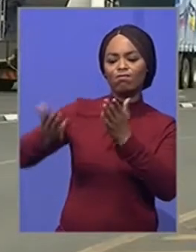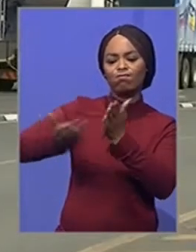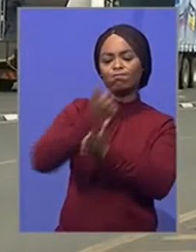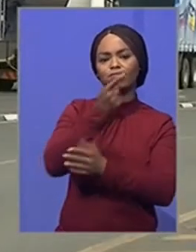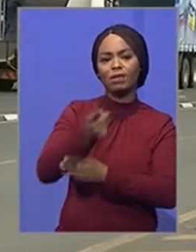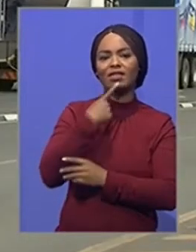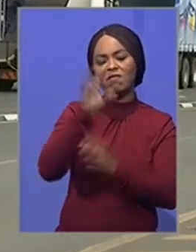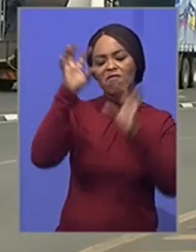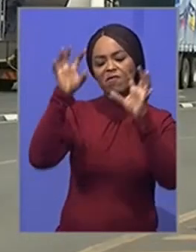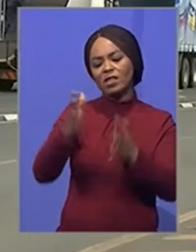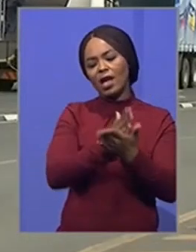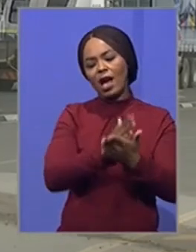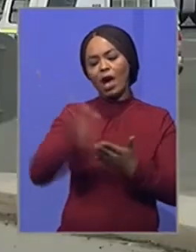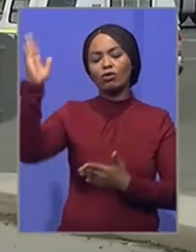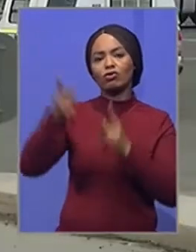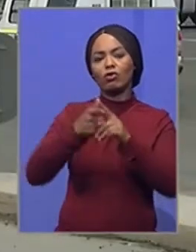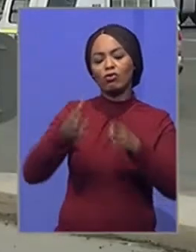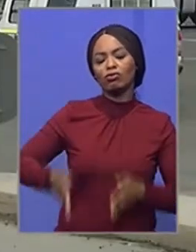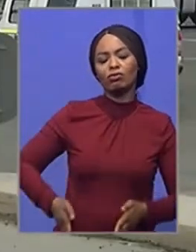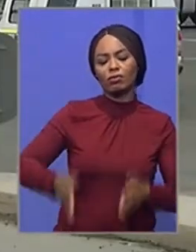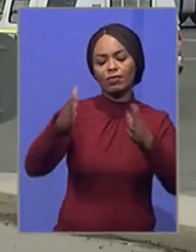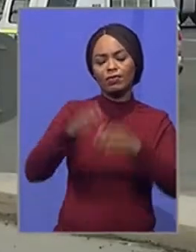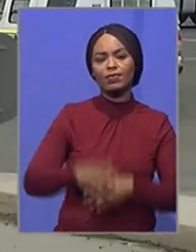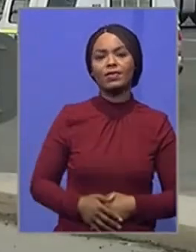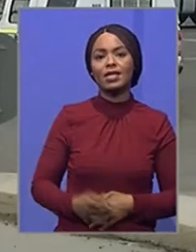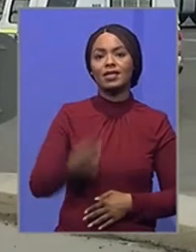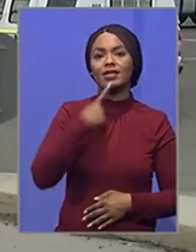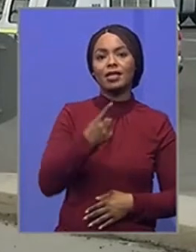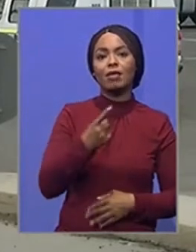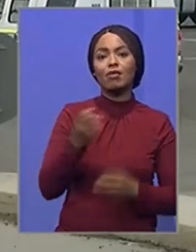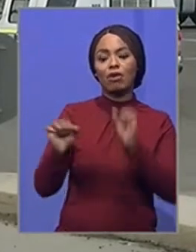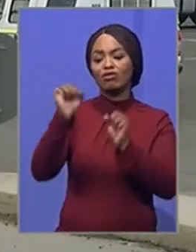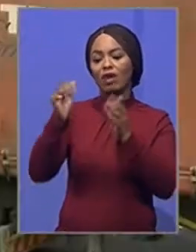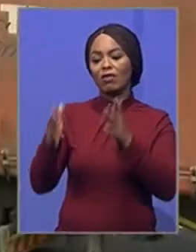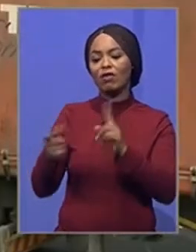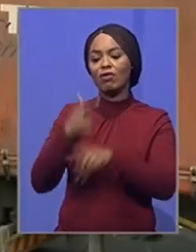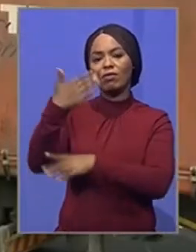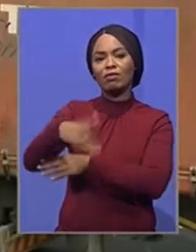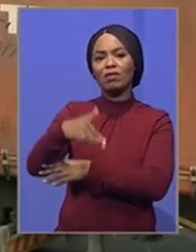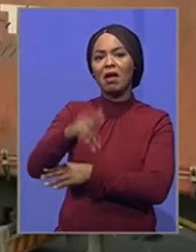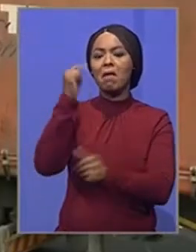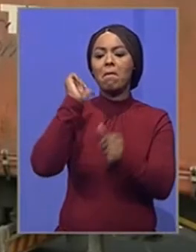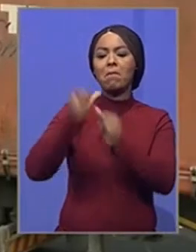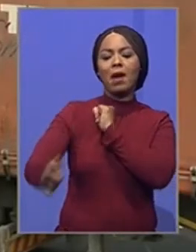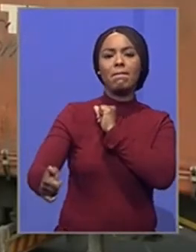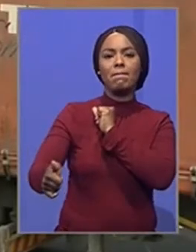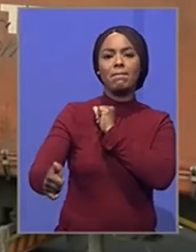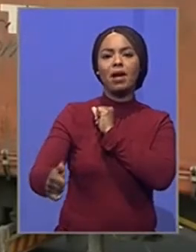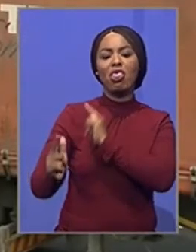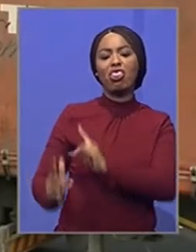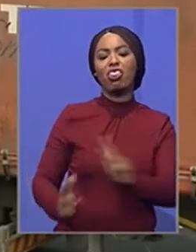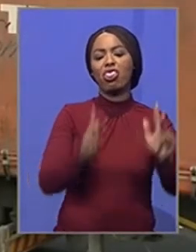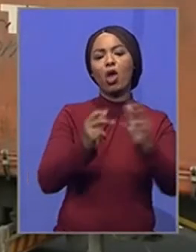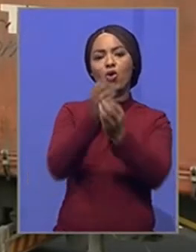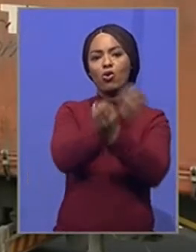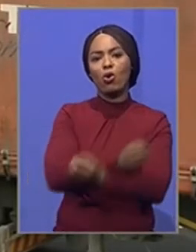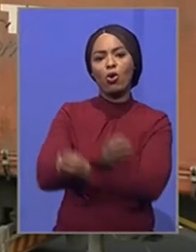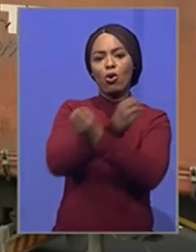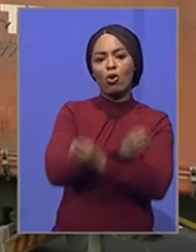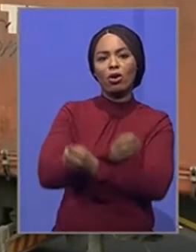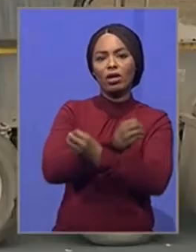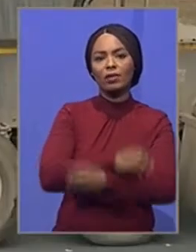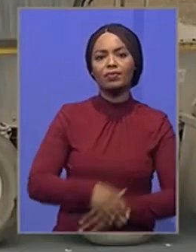tseleng. Go begwa gape gore baotledi bao e le go badudi ba dinaga di šele ba tšhabile le go šia dillori tša bona tseleng. Dinamelwa tše dingwe